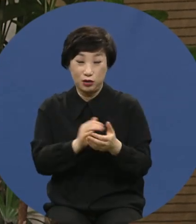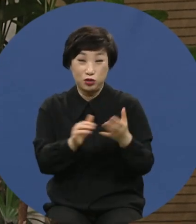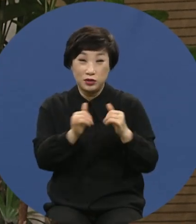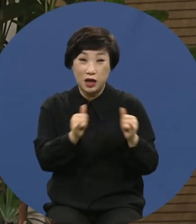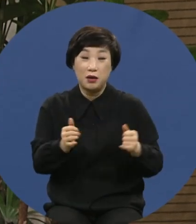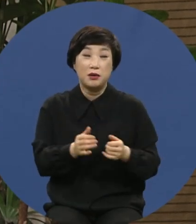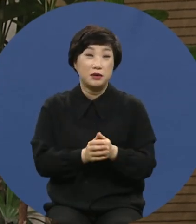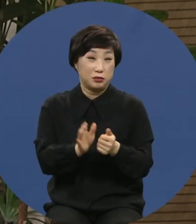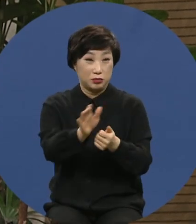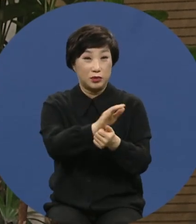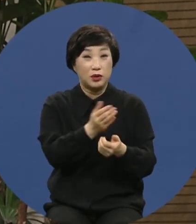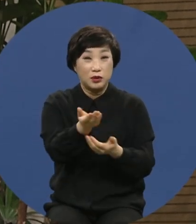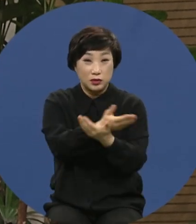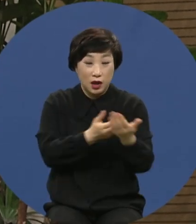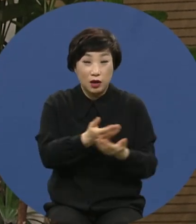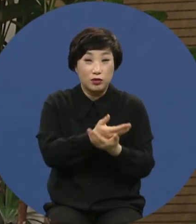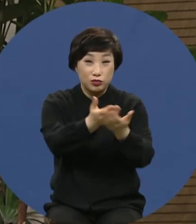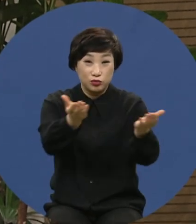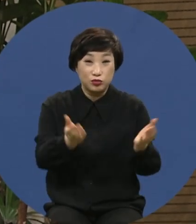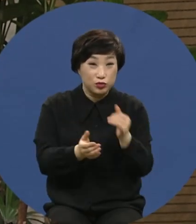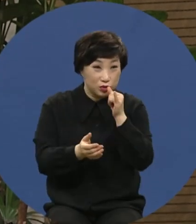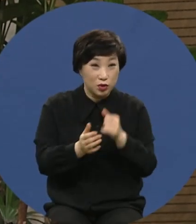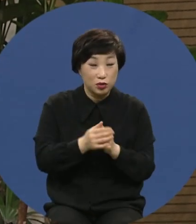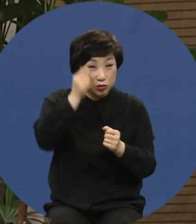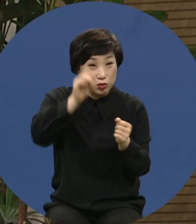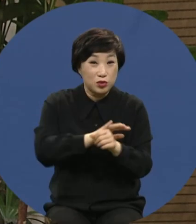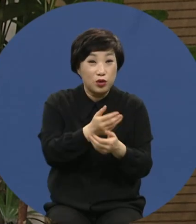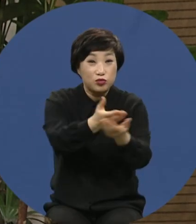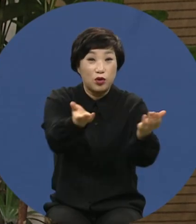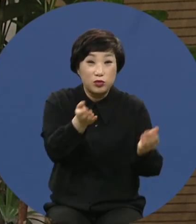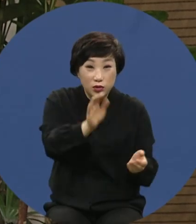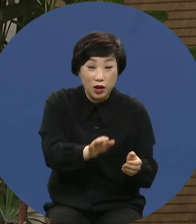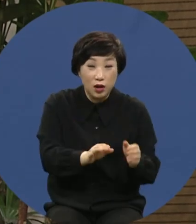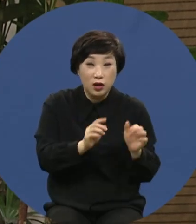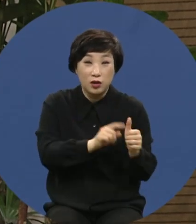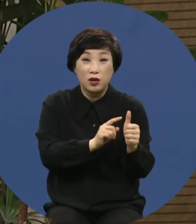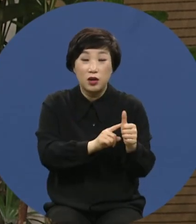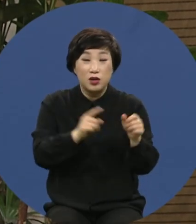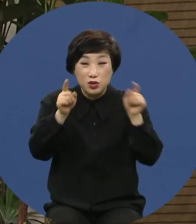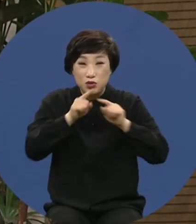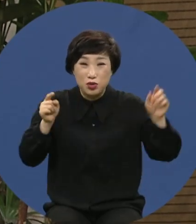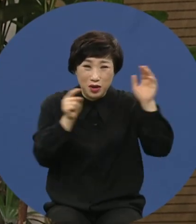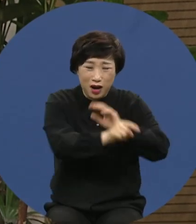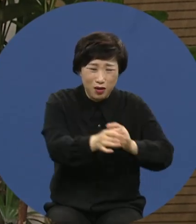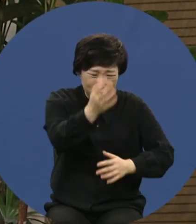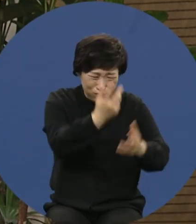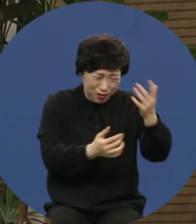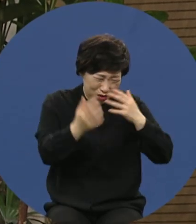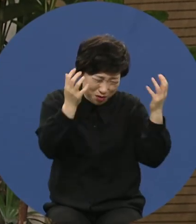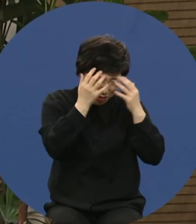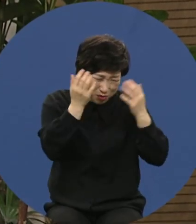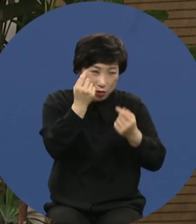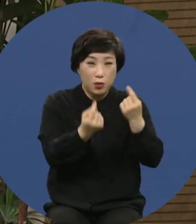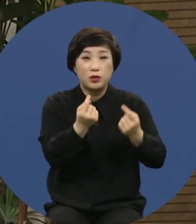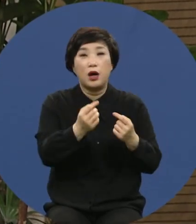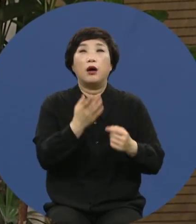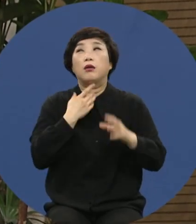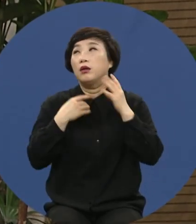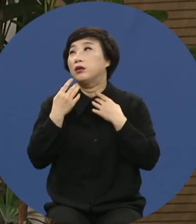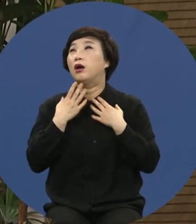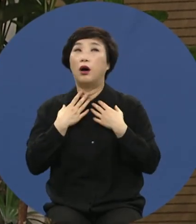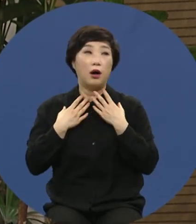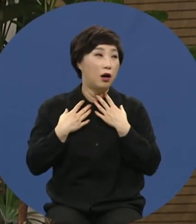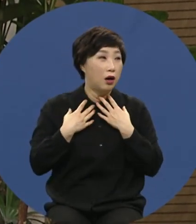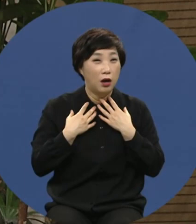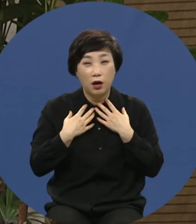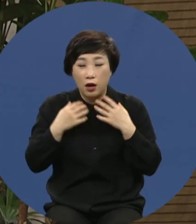사람에게 동정을 베푸던 사람이었는데, 그가 그 지옥에서 불타는 고통보다 타는 목마름에 견딜 수